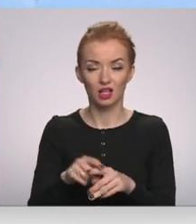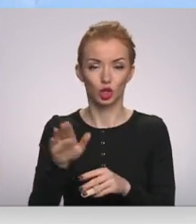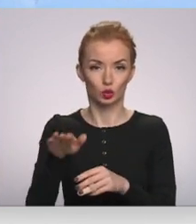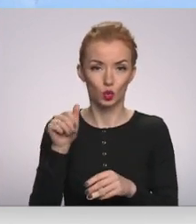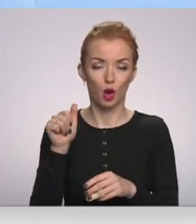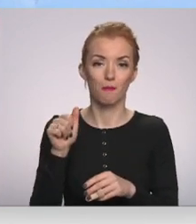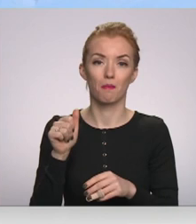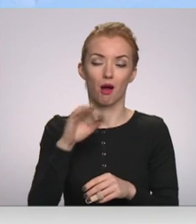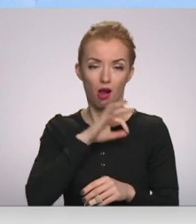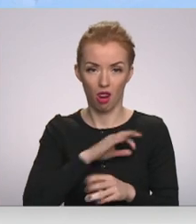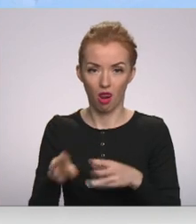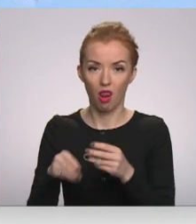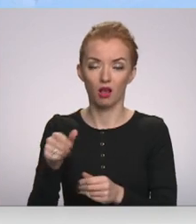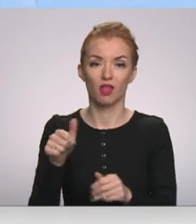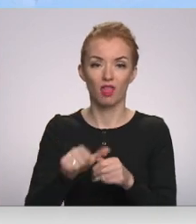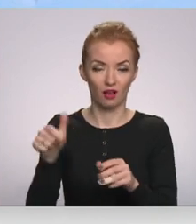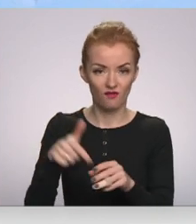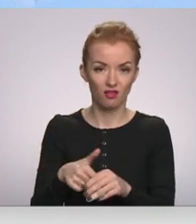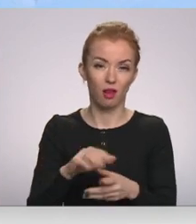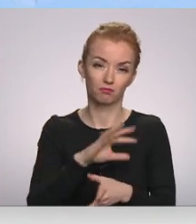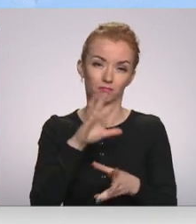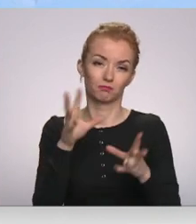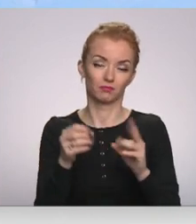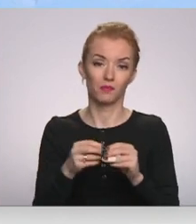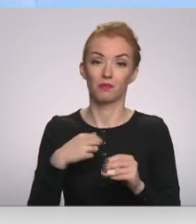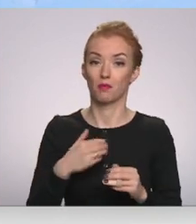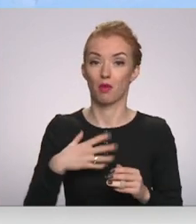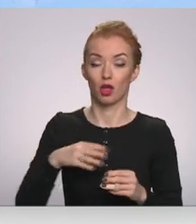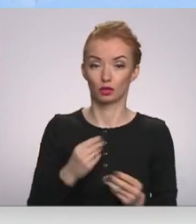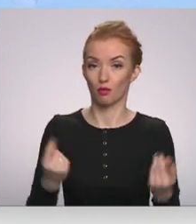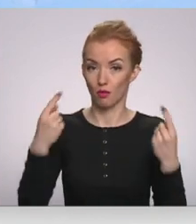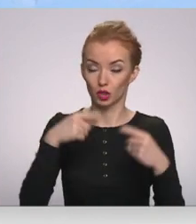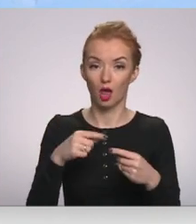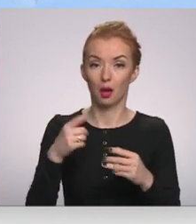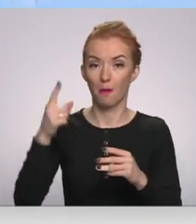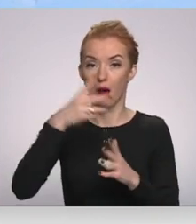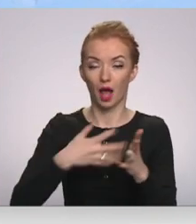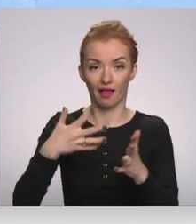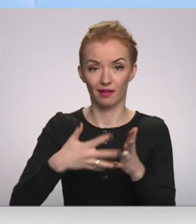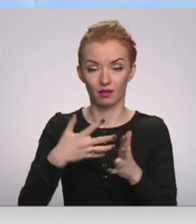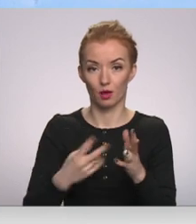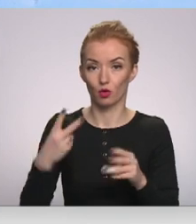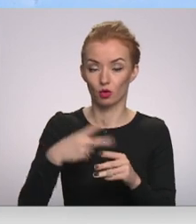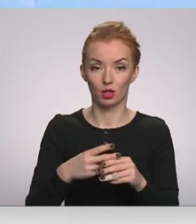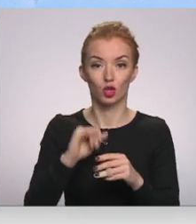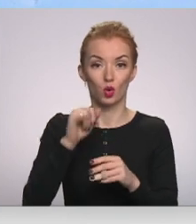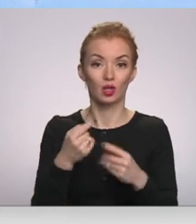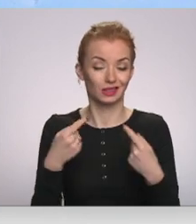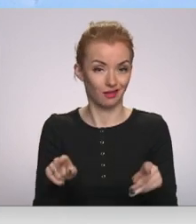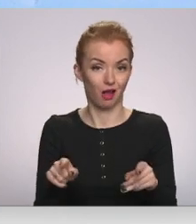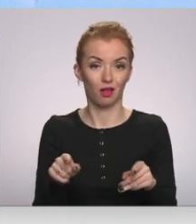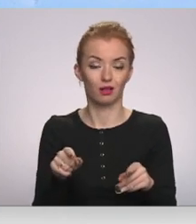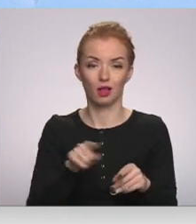cik algas un degvielas un tam līdzīgi. Ja. Tā kā mēs šobrīd pārreiķinam šos ciparus, jo pretējā gadījumā tā ir